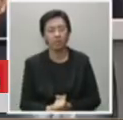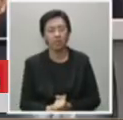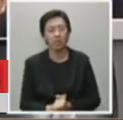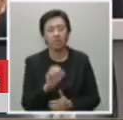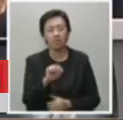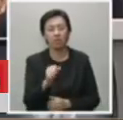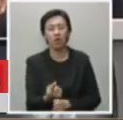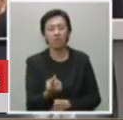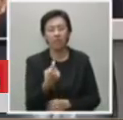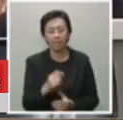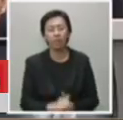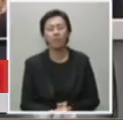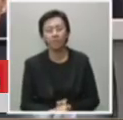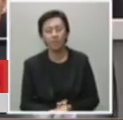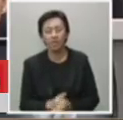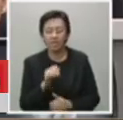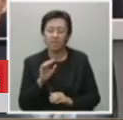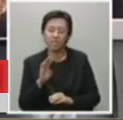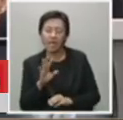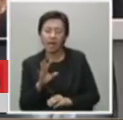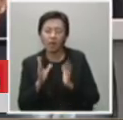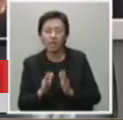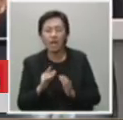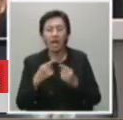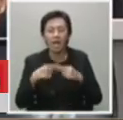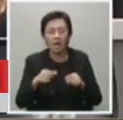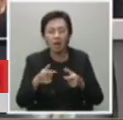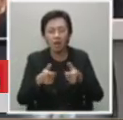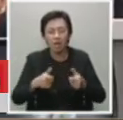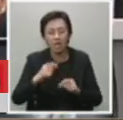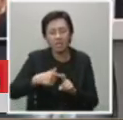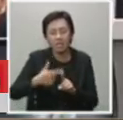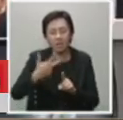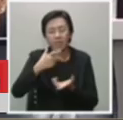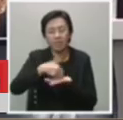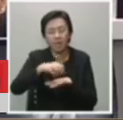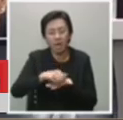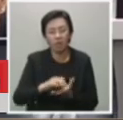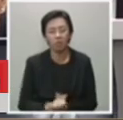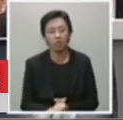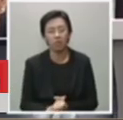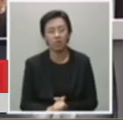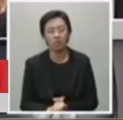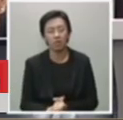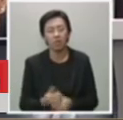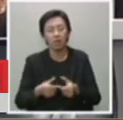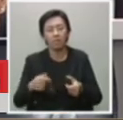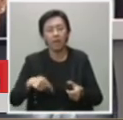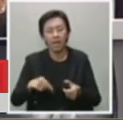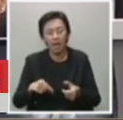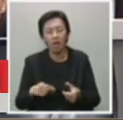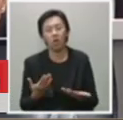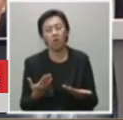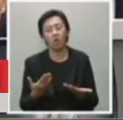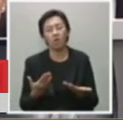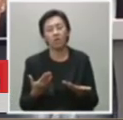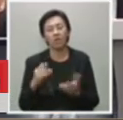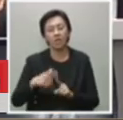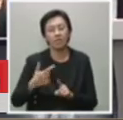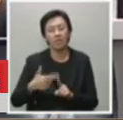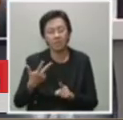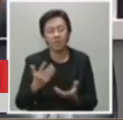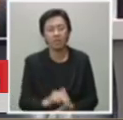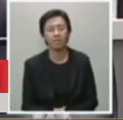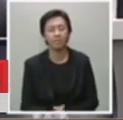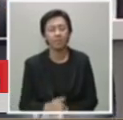ามไป3เดือนมารายงานทีมีอะไรคืบบ้างครับวันที่ที่ลงในหนังสือคืบหน้าครับเปลี่ยนไป3เดือนนั่นแหละฮะ